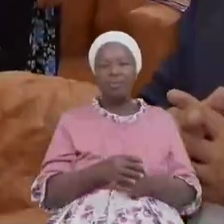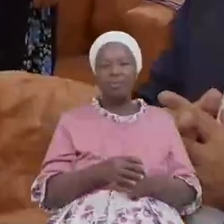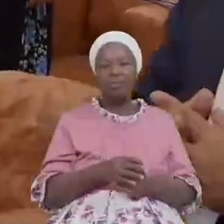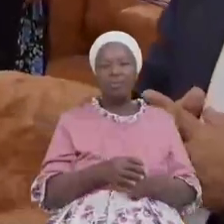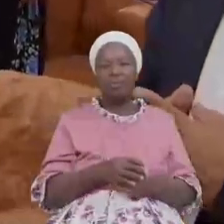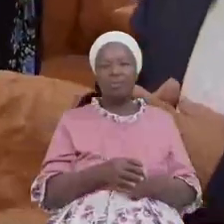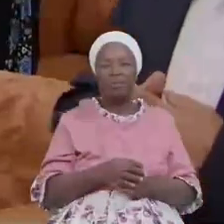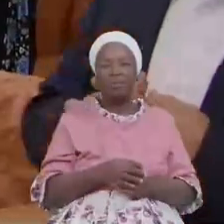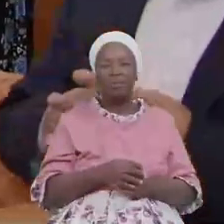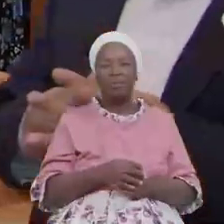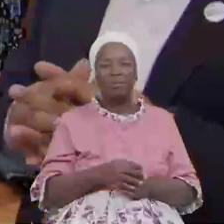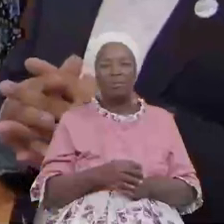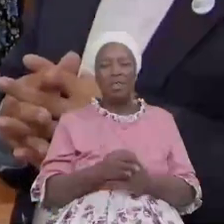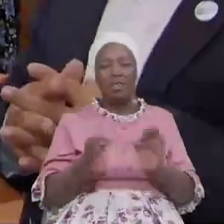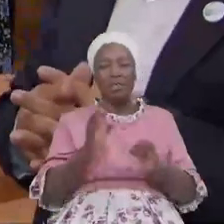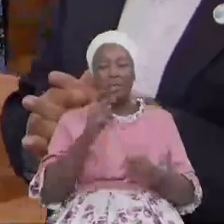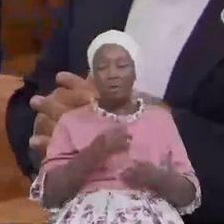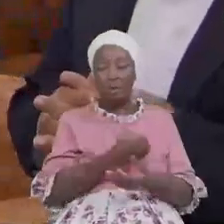Si tu es sauvé,